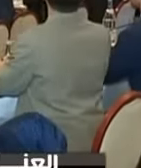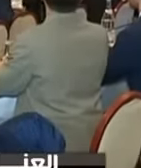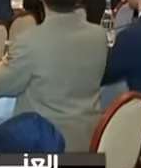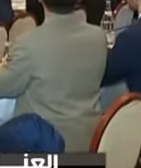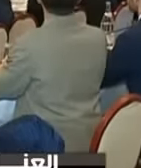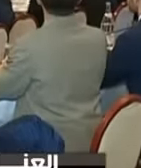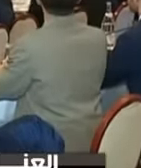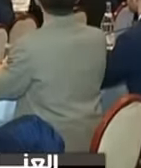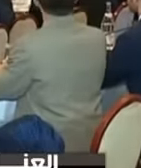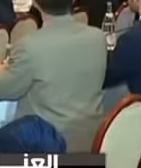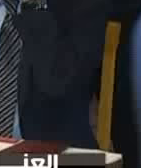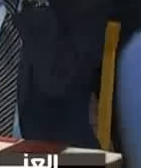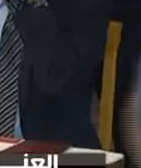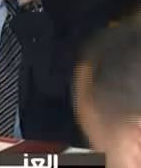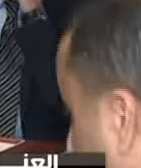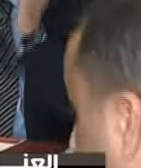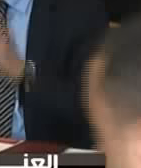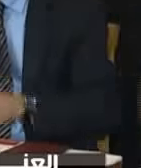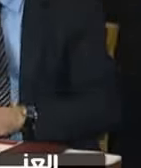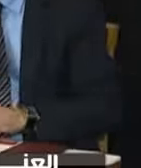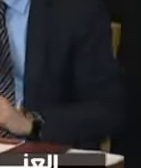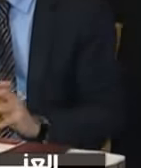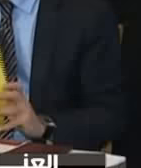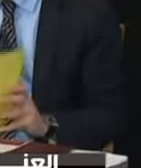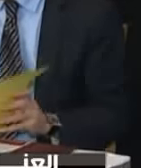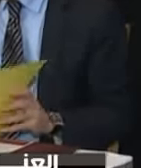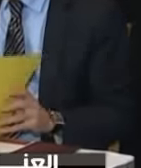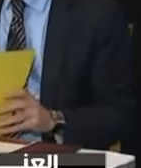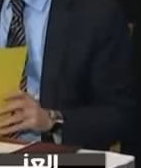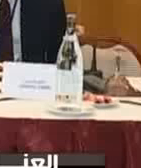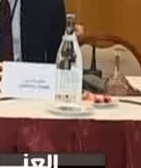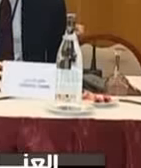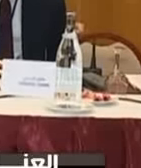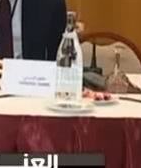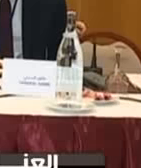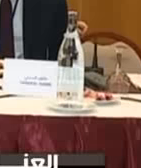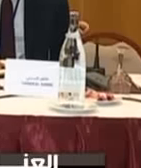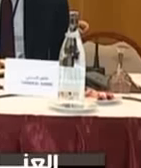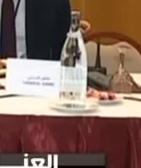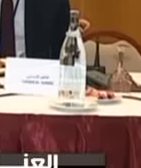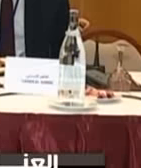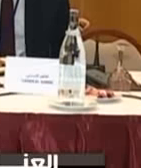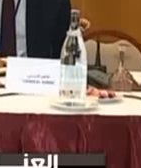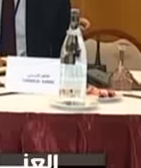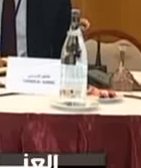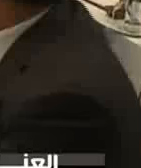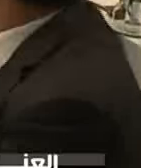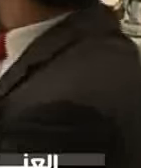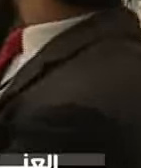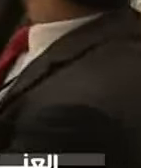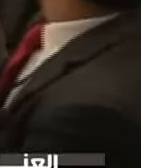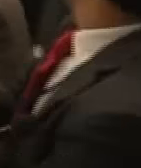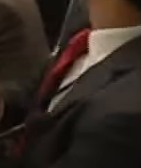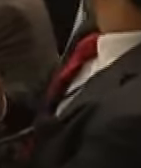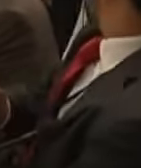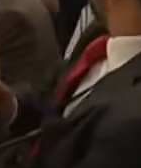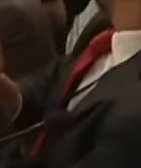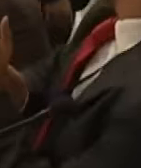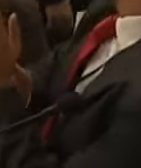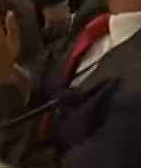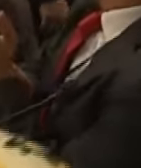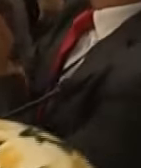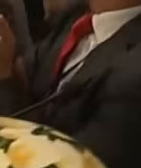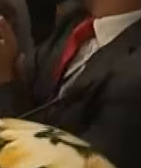توقيع اتفاق منتظر بين الفرقاء الليبيين في مدينة صفيرات المغربية برعاية أممية لتشكيل حكومة وفاق